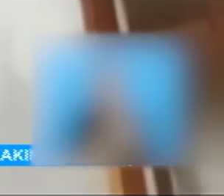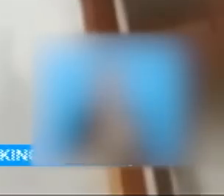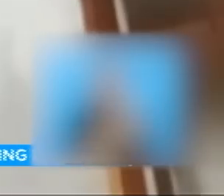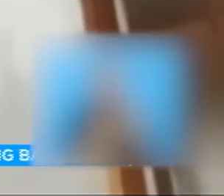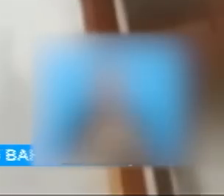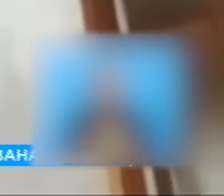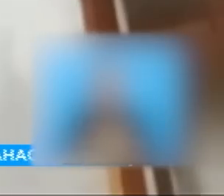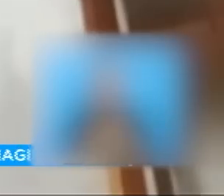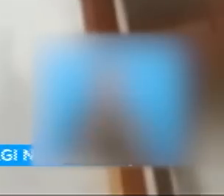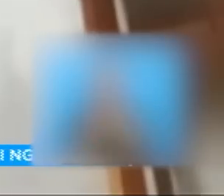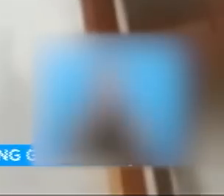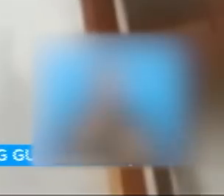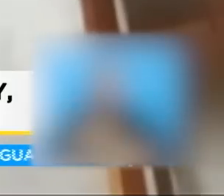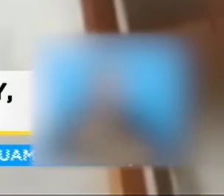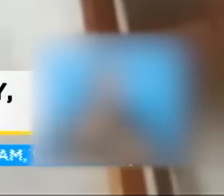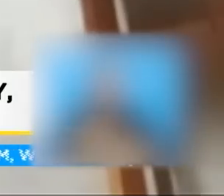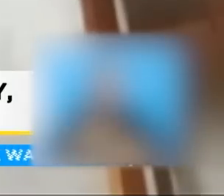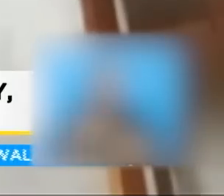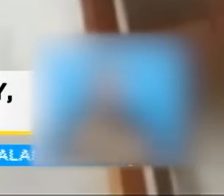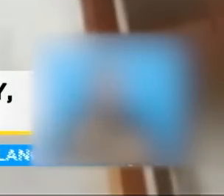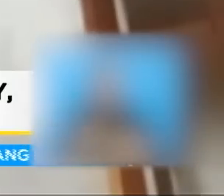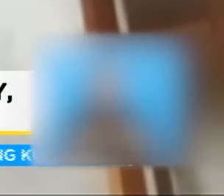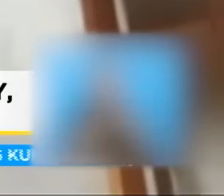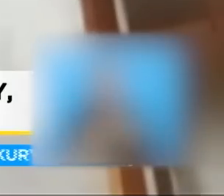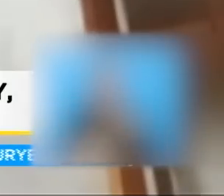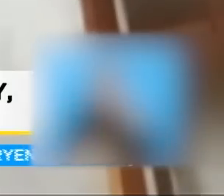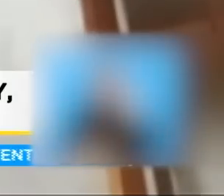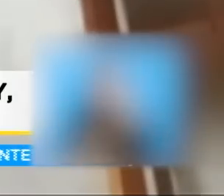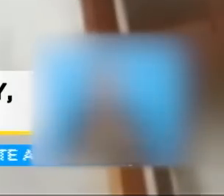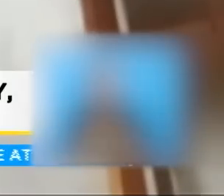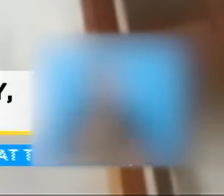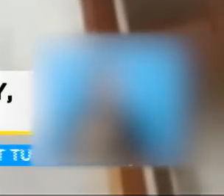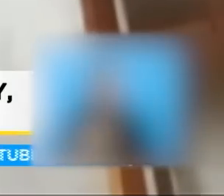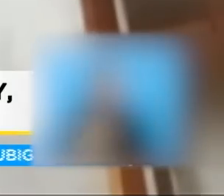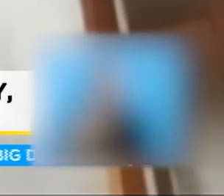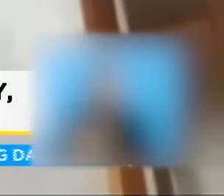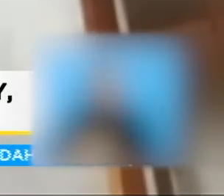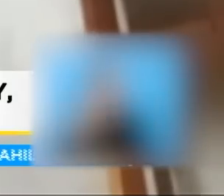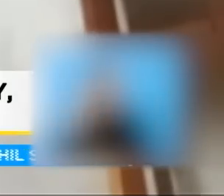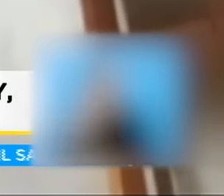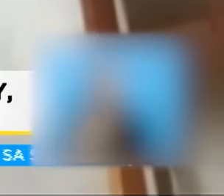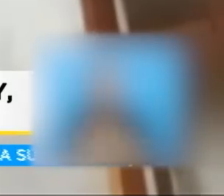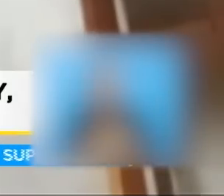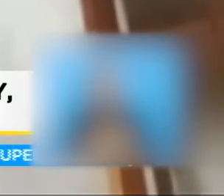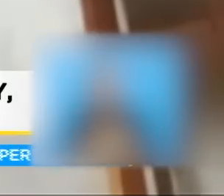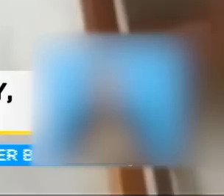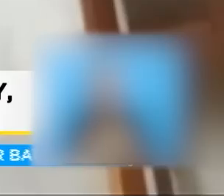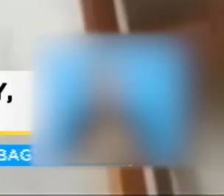saya ko po at hindi pa ako makapaniwala na ako yung nanalo kasi